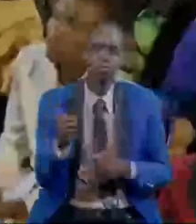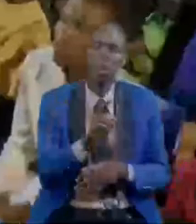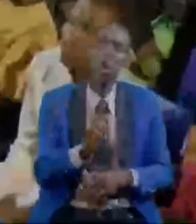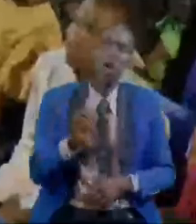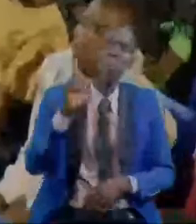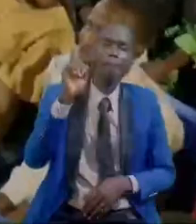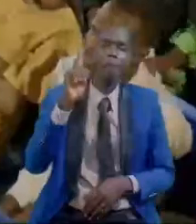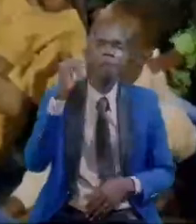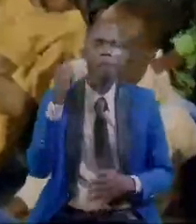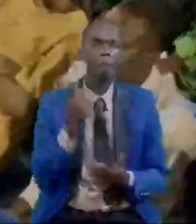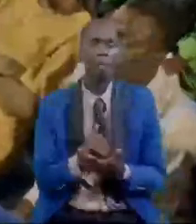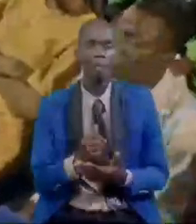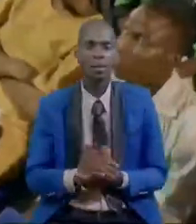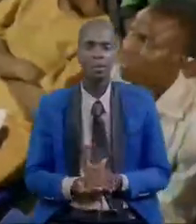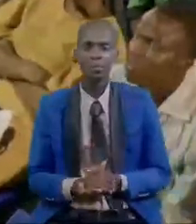Amen.